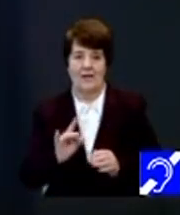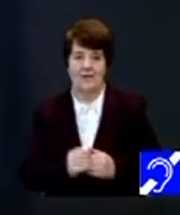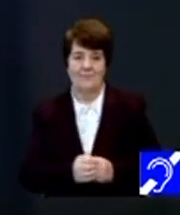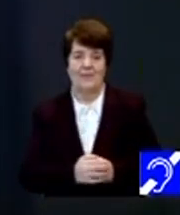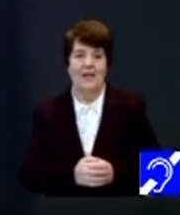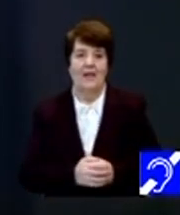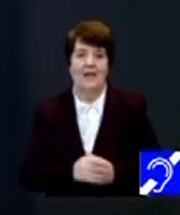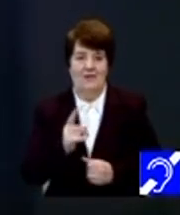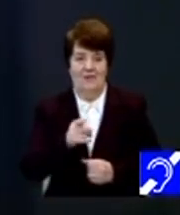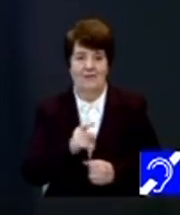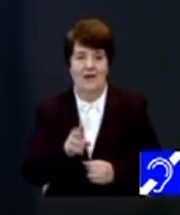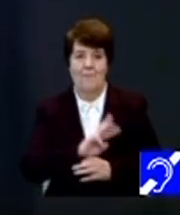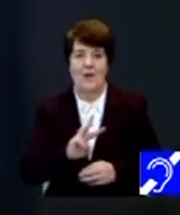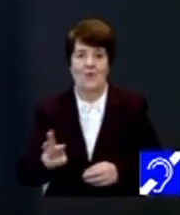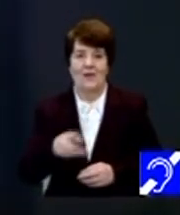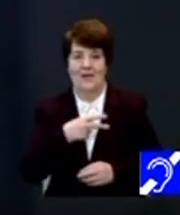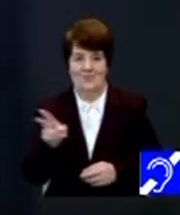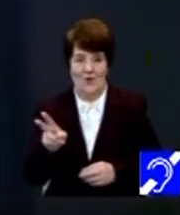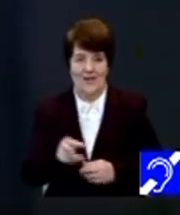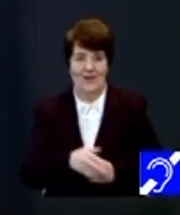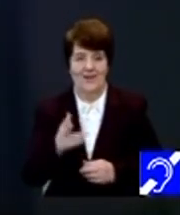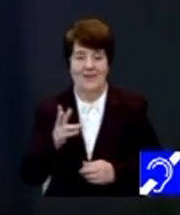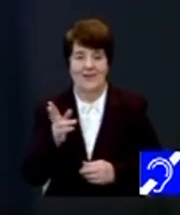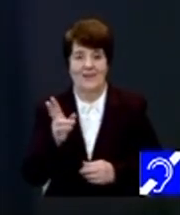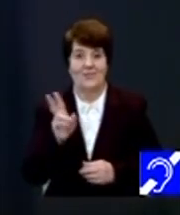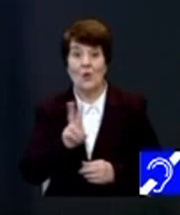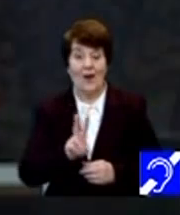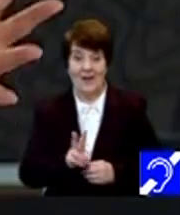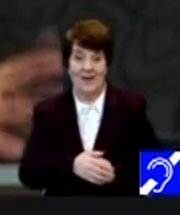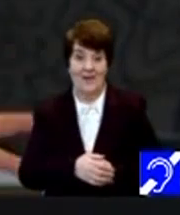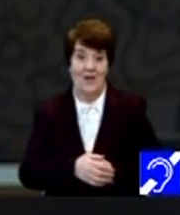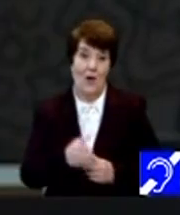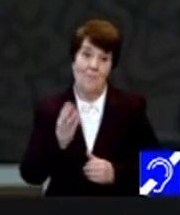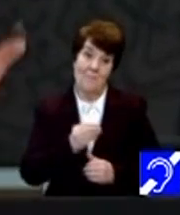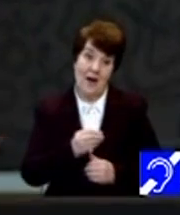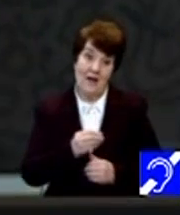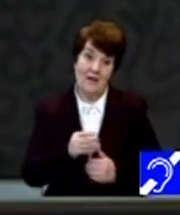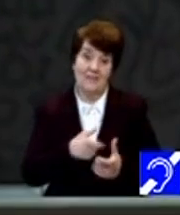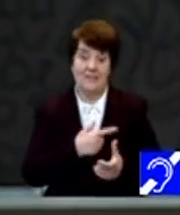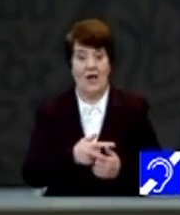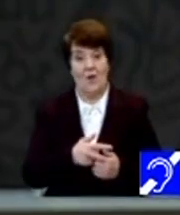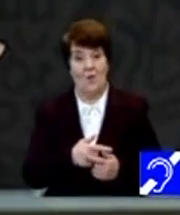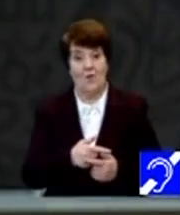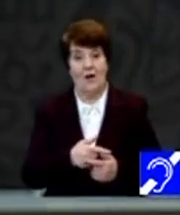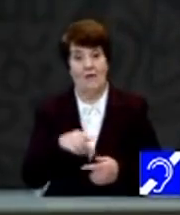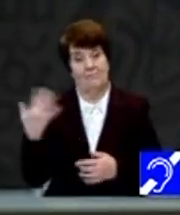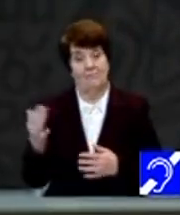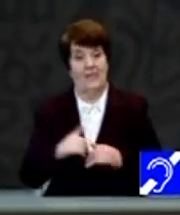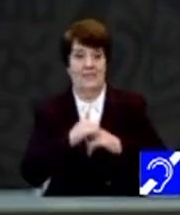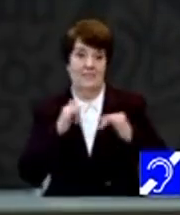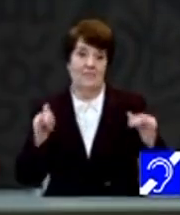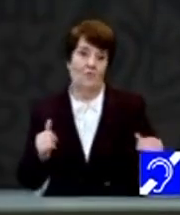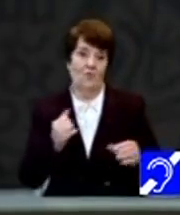Și poți să fac milionar în dolari. Da, probabil da. Pentru cine contează, banii sau partea asta artistică? Ca